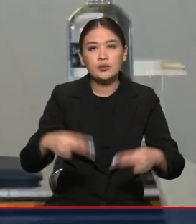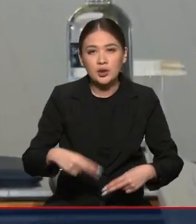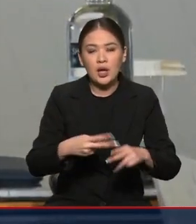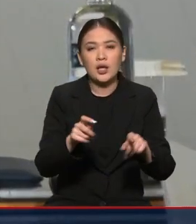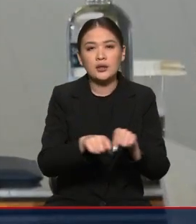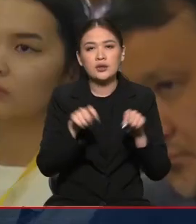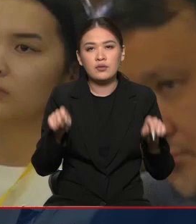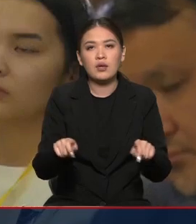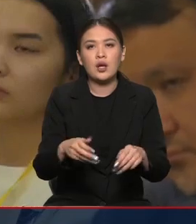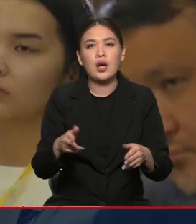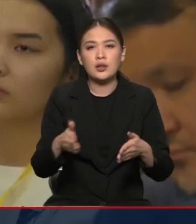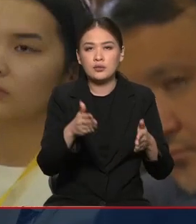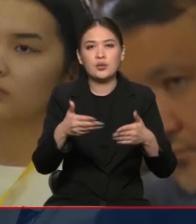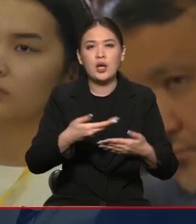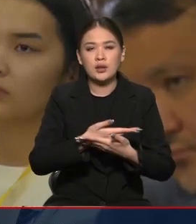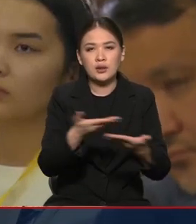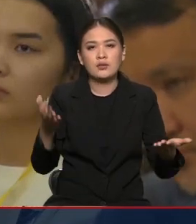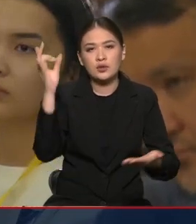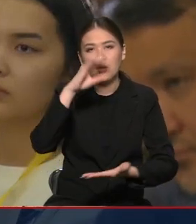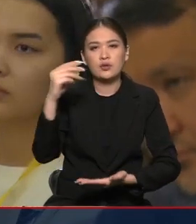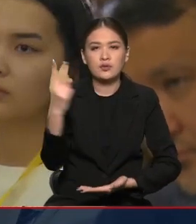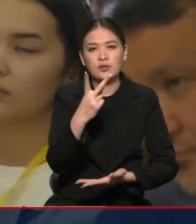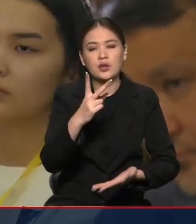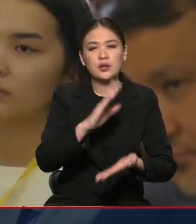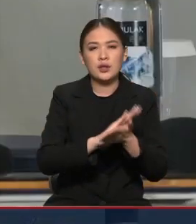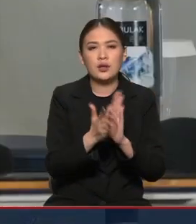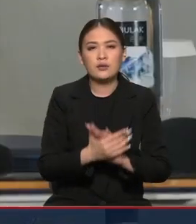открывающий путь к широкому Спектру двустороннего